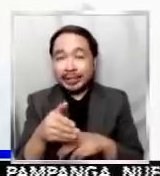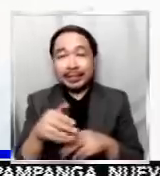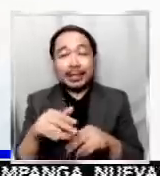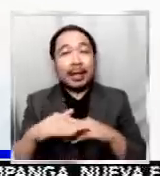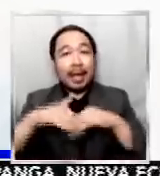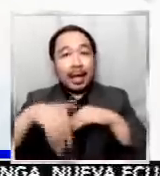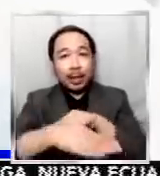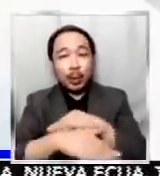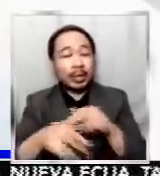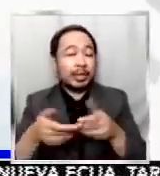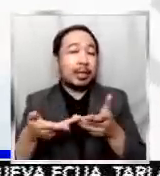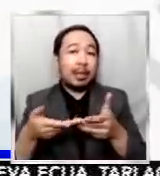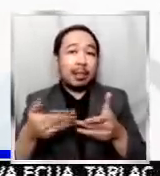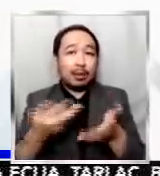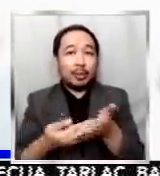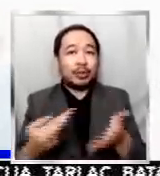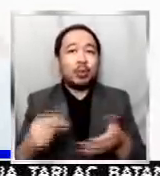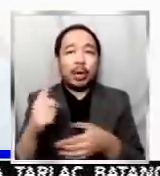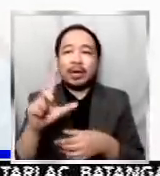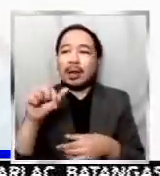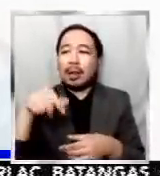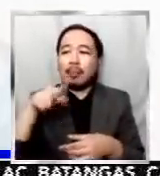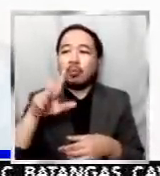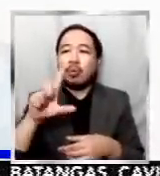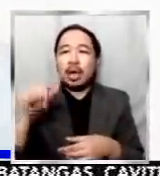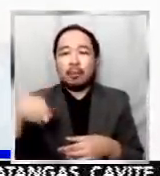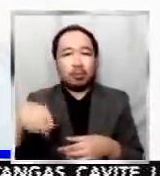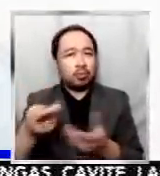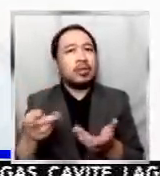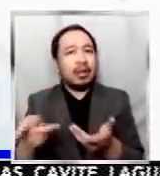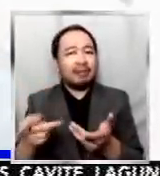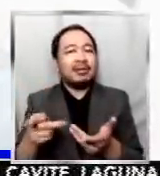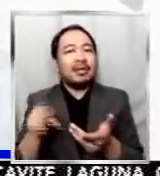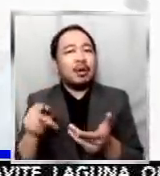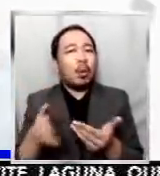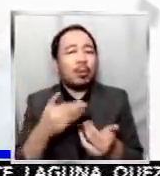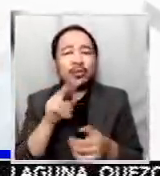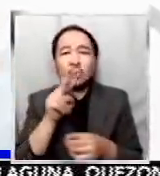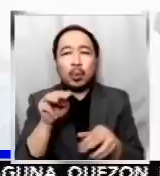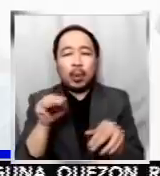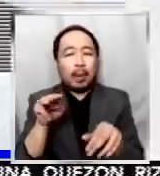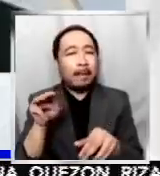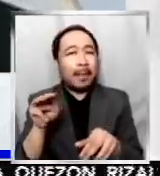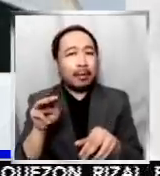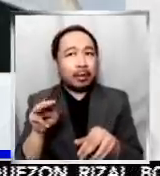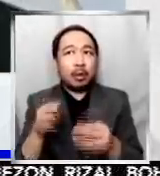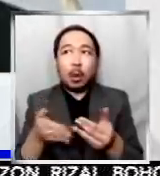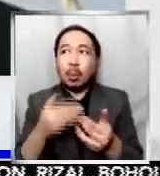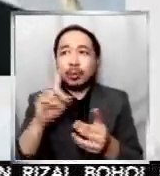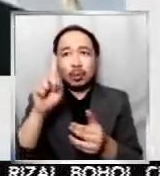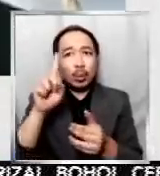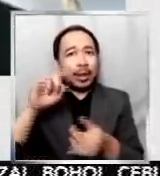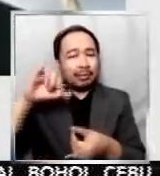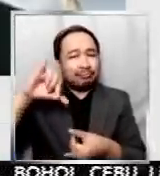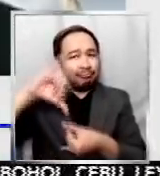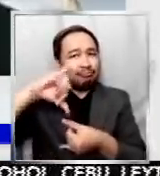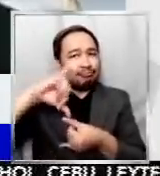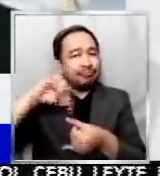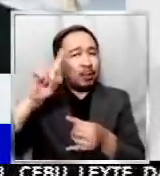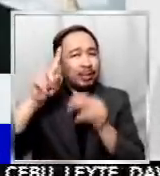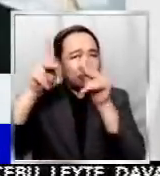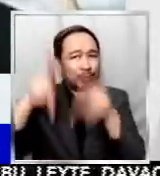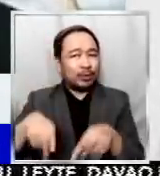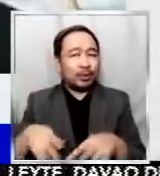o lapu-lapu ang isda na aabot sa 2 metro o halos singlaki ng isang tao ang laki. Ang lapu-lapu naman mainly is